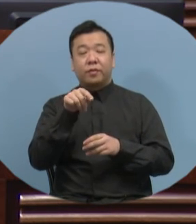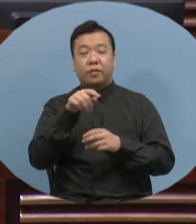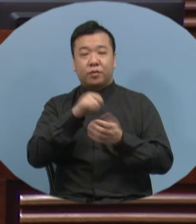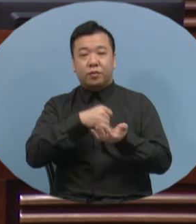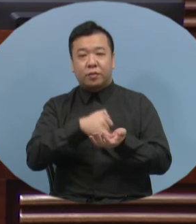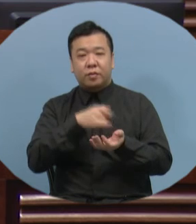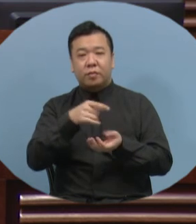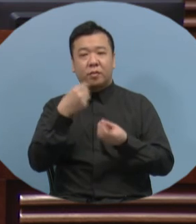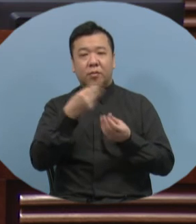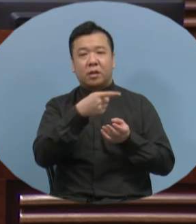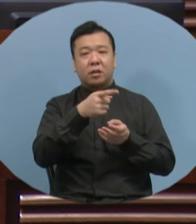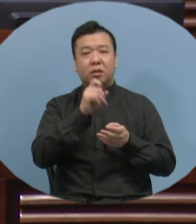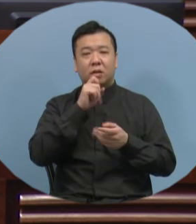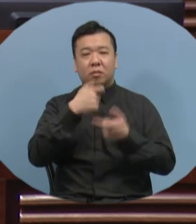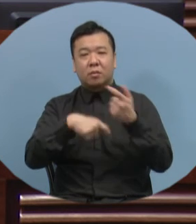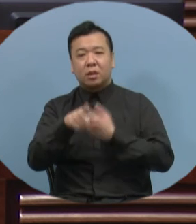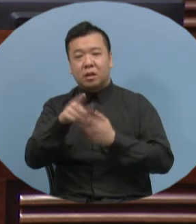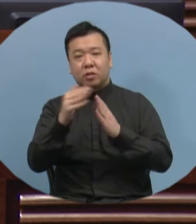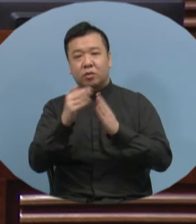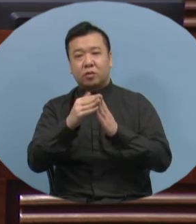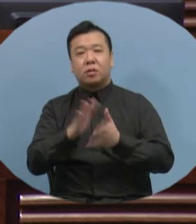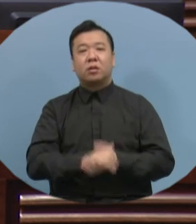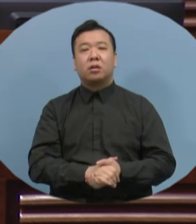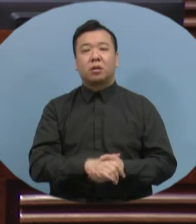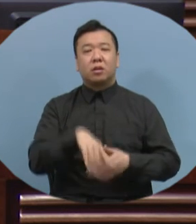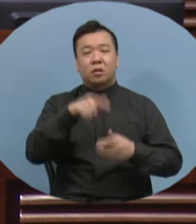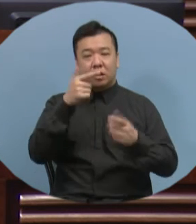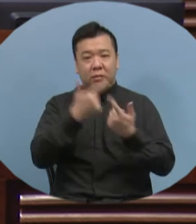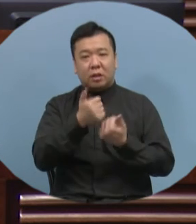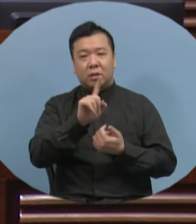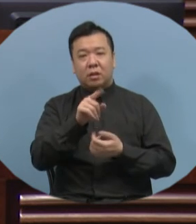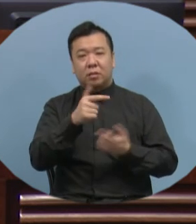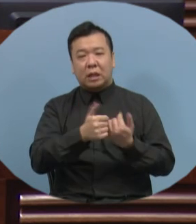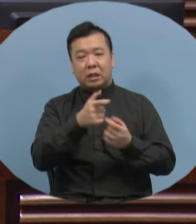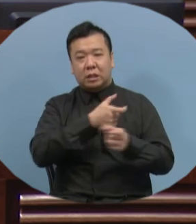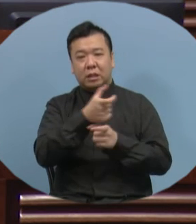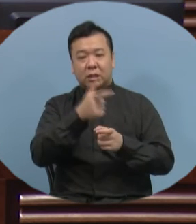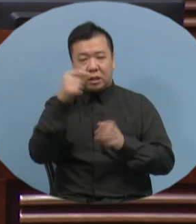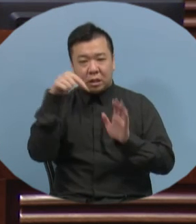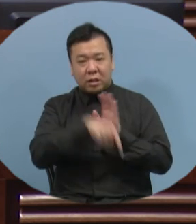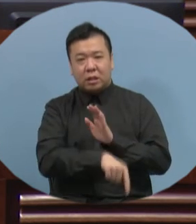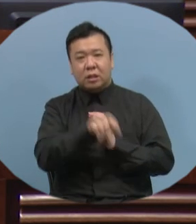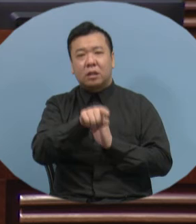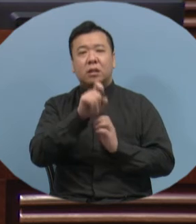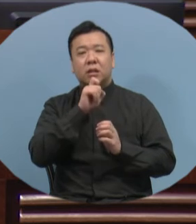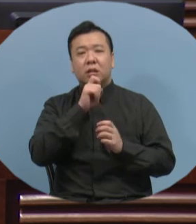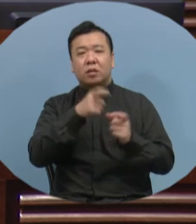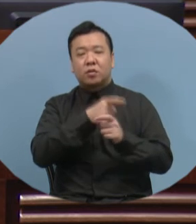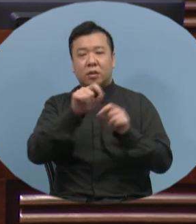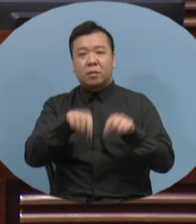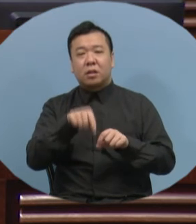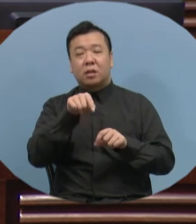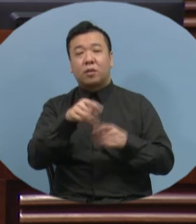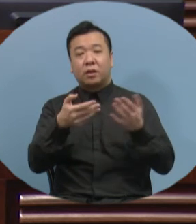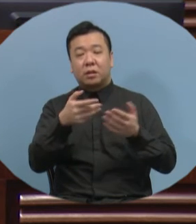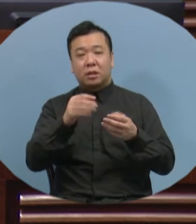稅，以利便企業去出售非住宅物業，應付因為經濟下行而出現的財